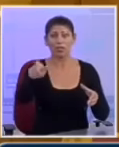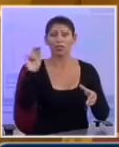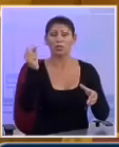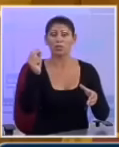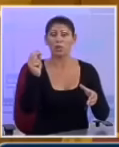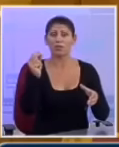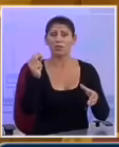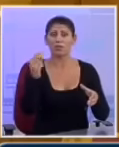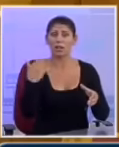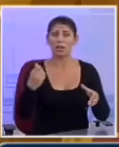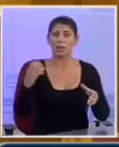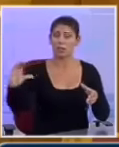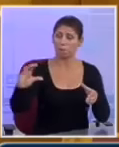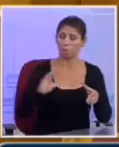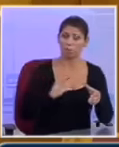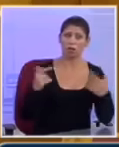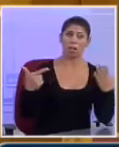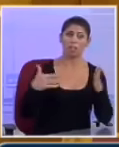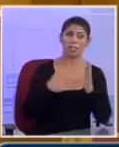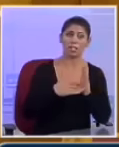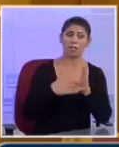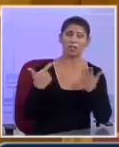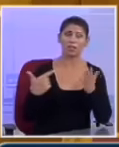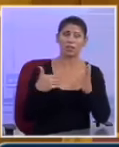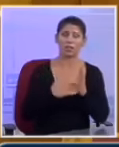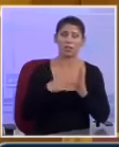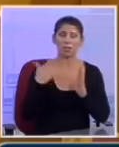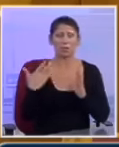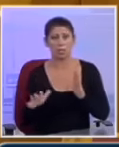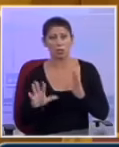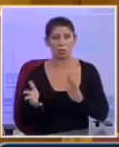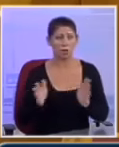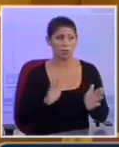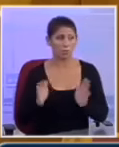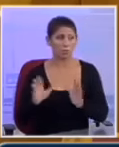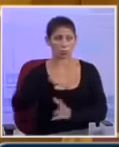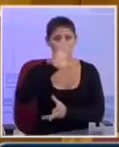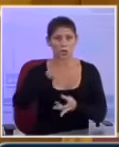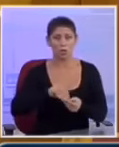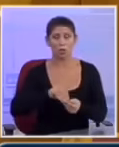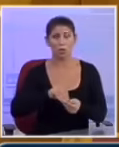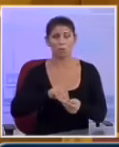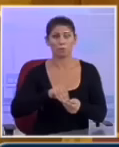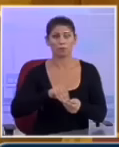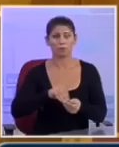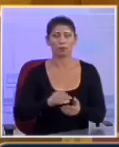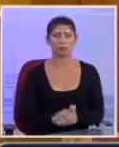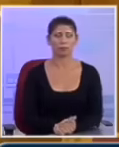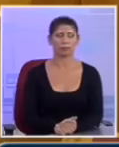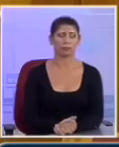βουλευτής παίρνει ένα μισθό α, 7.000, 7.500 περίπου που έρχεται, νομίζω συνολικά, και